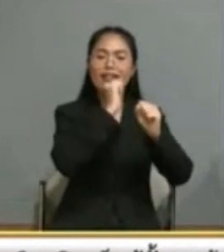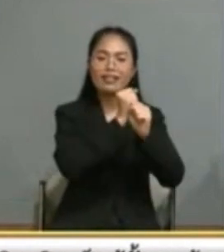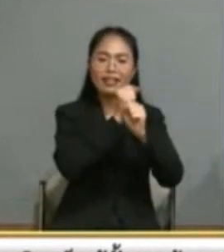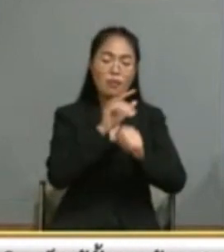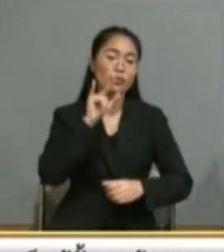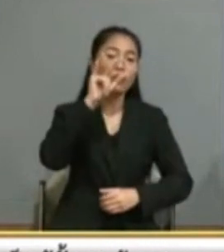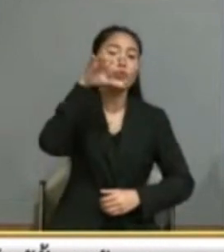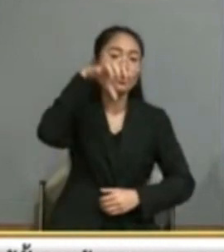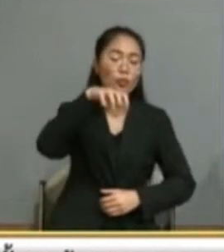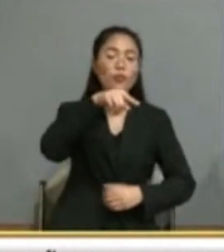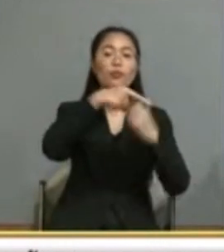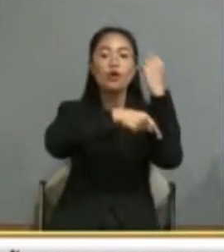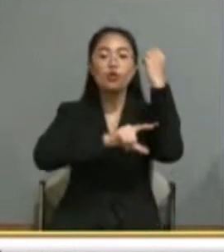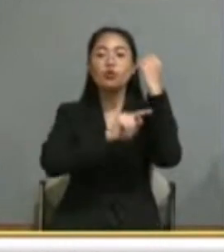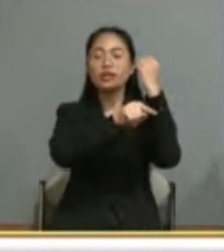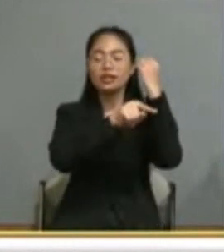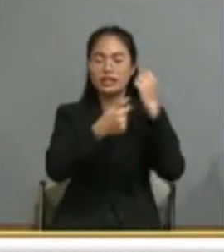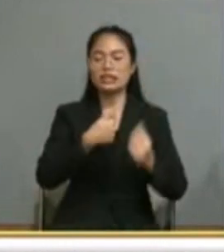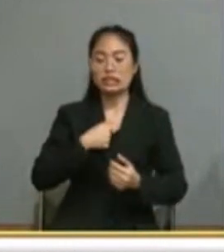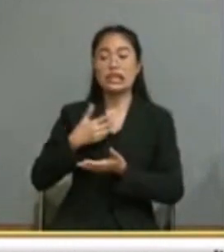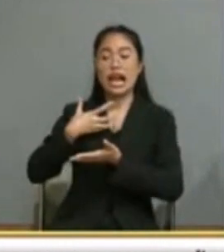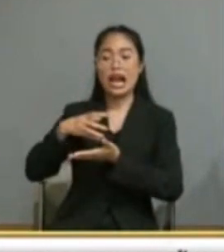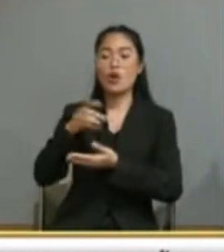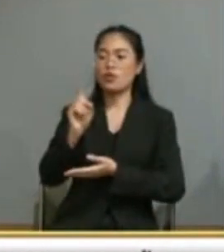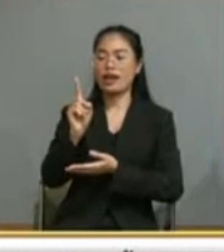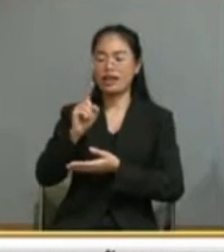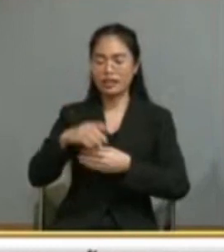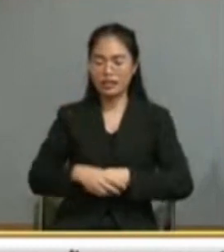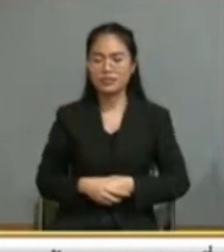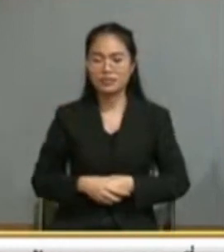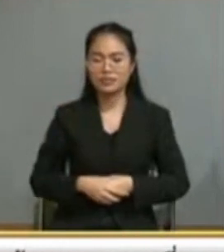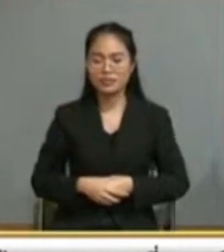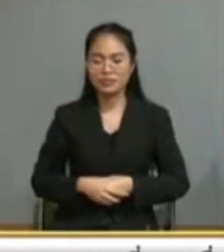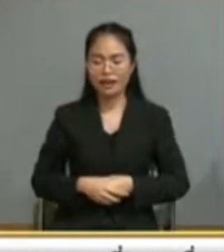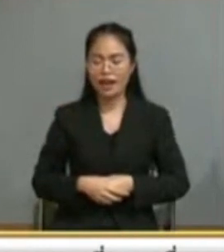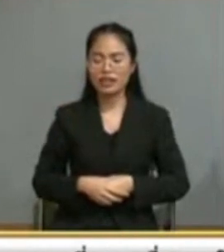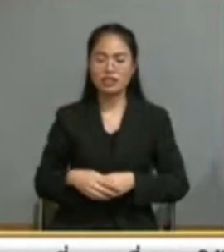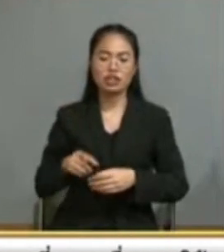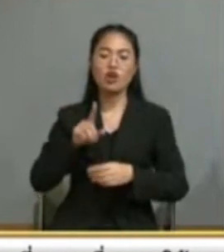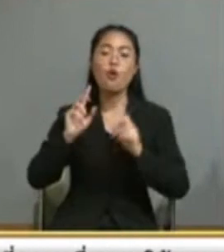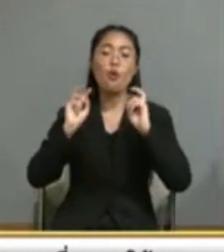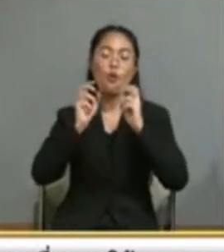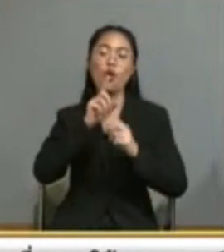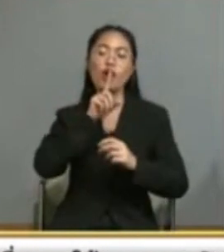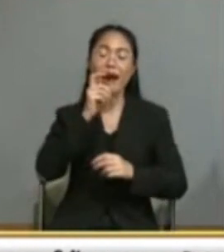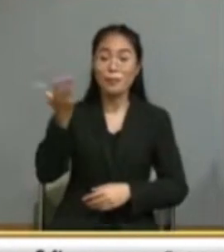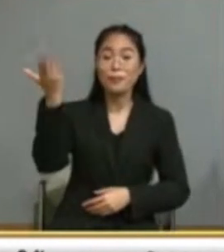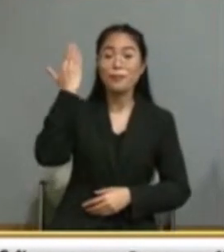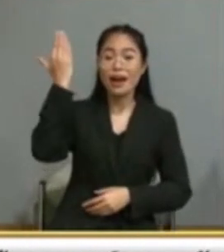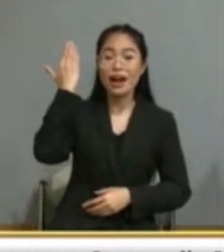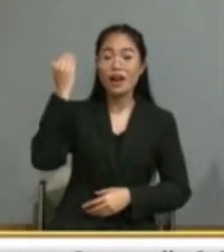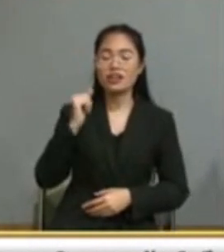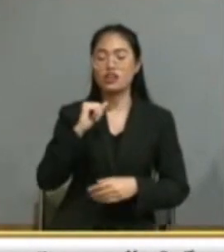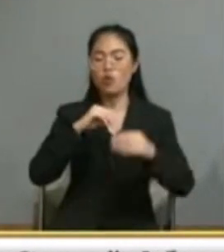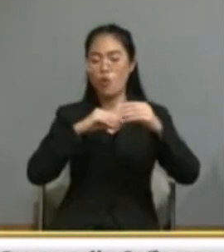นามบินพธรุงนั้นฉันขอนำเสนอในภาพรวมของโครงส้างพ้ฐานจากกระทุถามของท่านสมาชิในครั้งก่อน